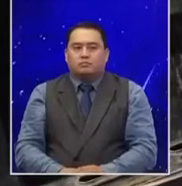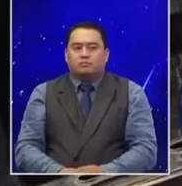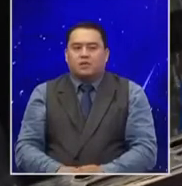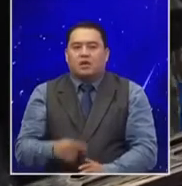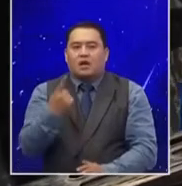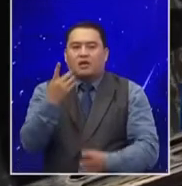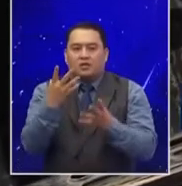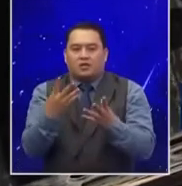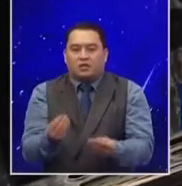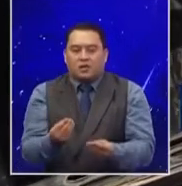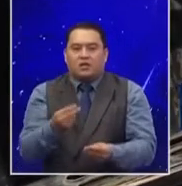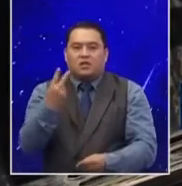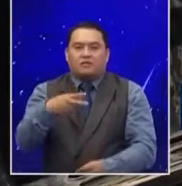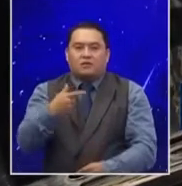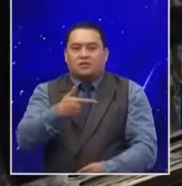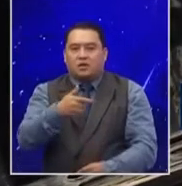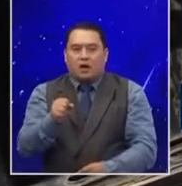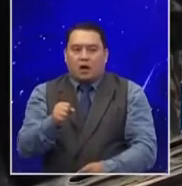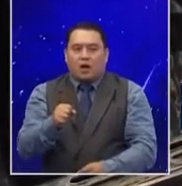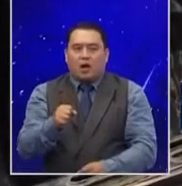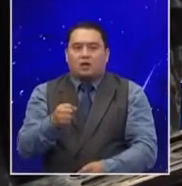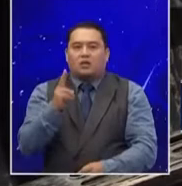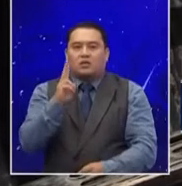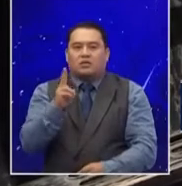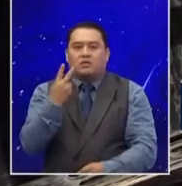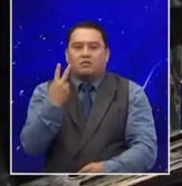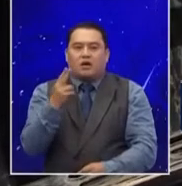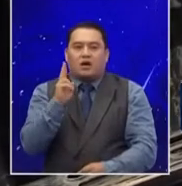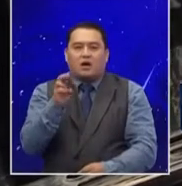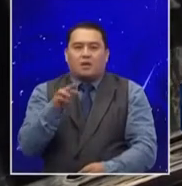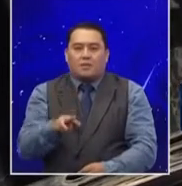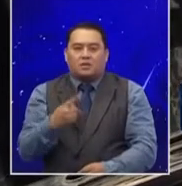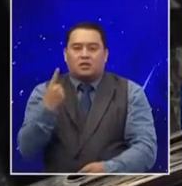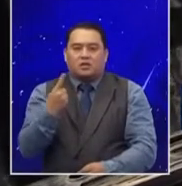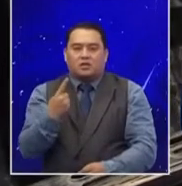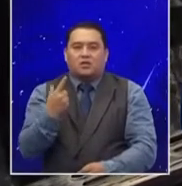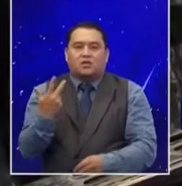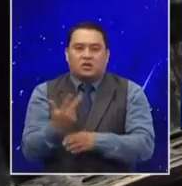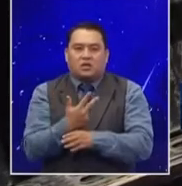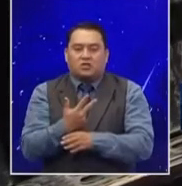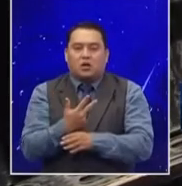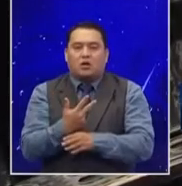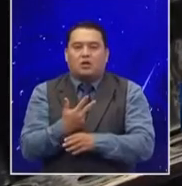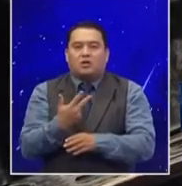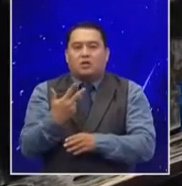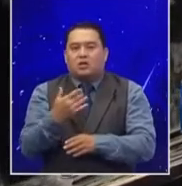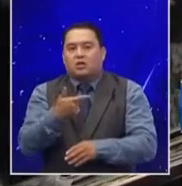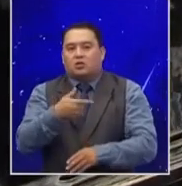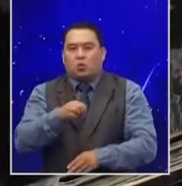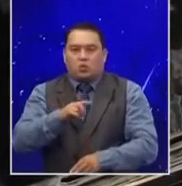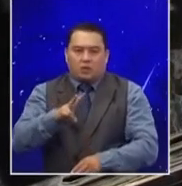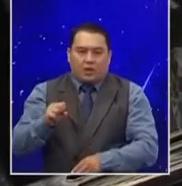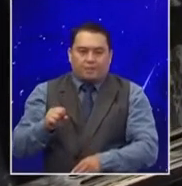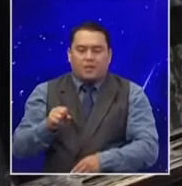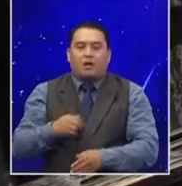В день я убираю 20 гектаров. Длина этого поля 2 километра. С одного ряда я собираю 3 бункера. В одном бункере 3,5 тонны. На